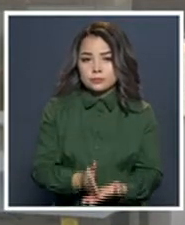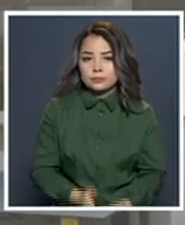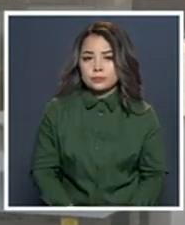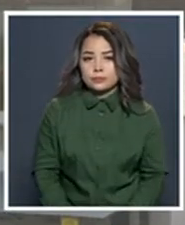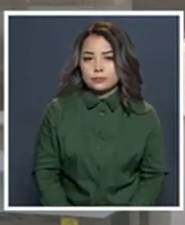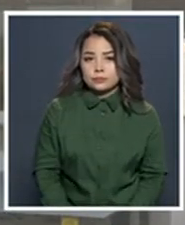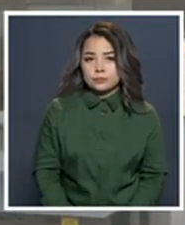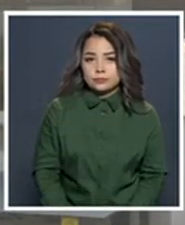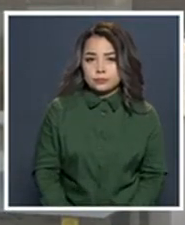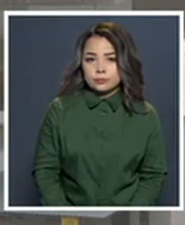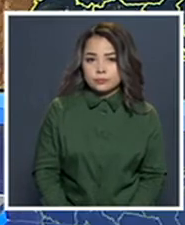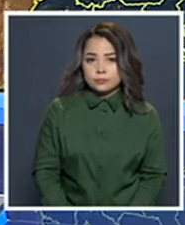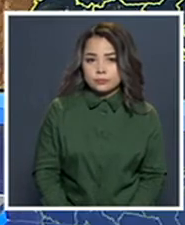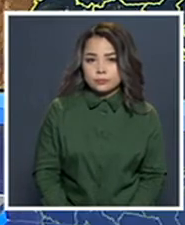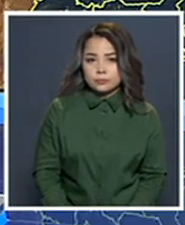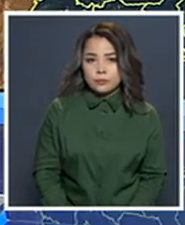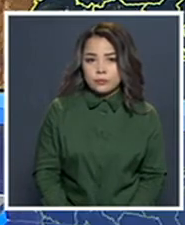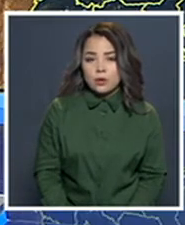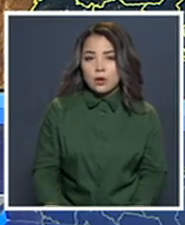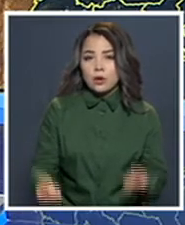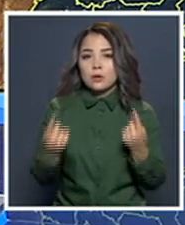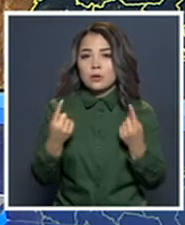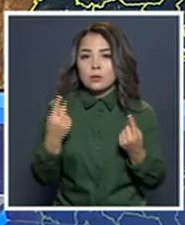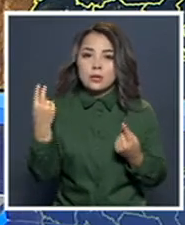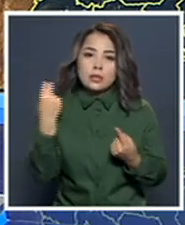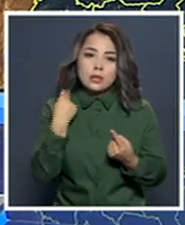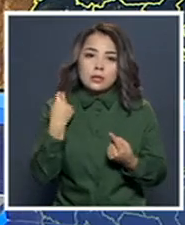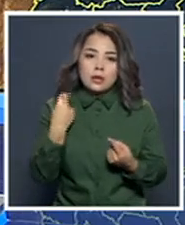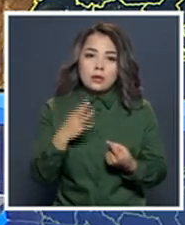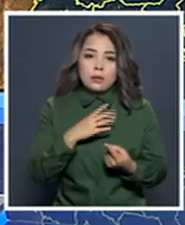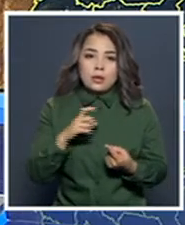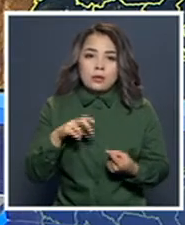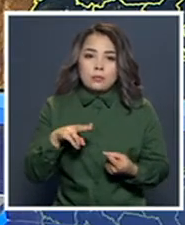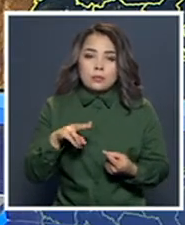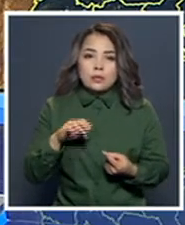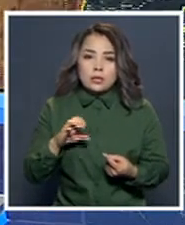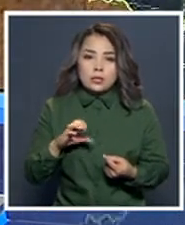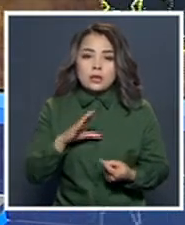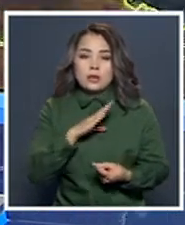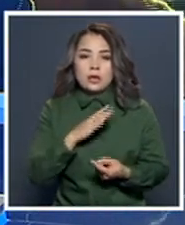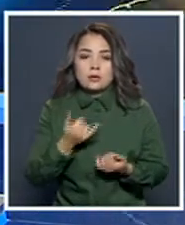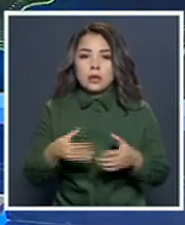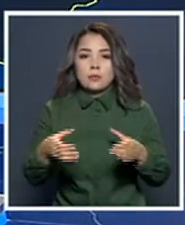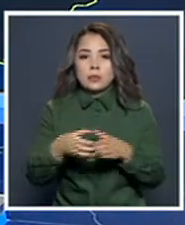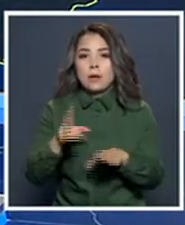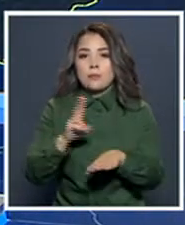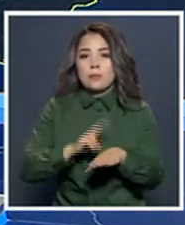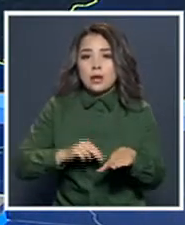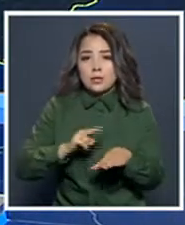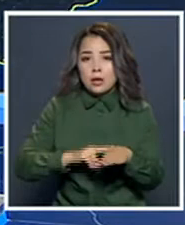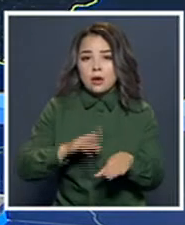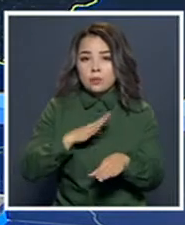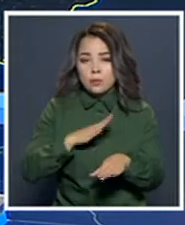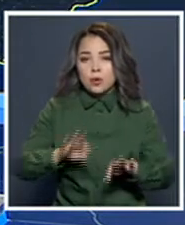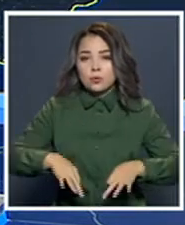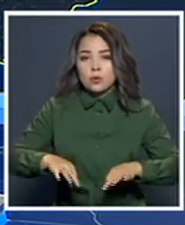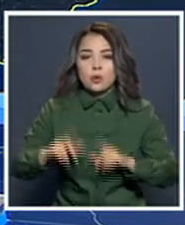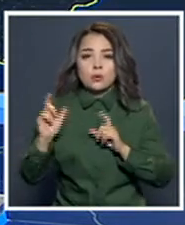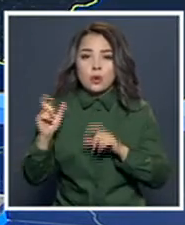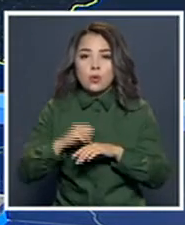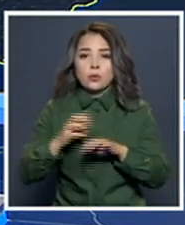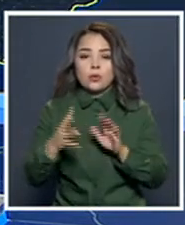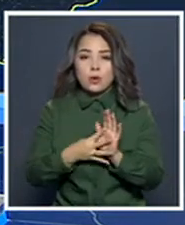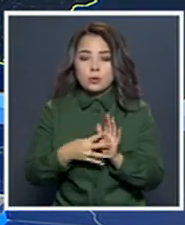ұлттық телеарнасы. Әлемне бірер ақпар. Ұлыбританияның Эссекс графтығында полиция жүк көлігінен 19 мәйітті